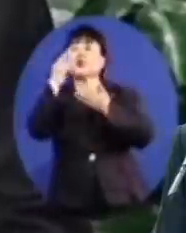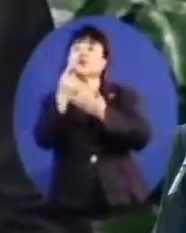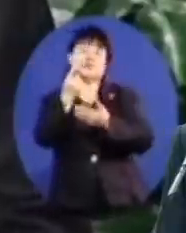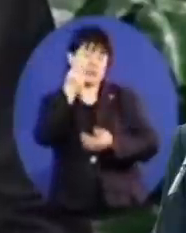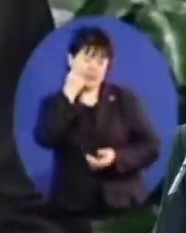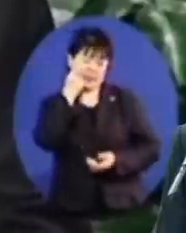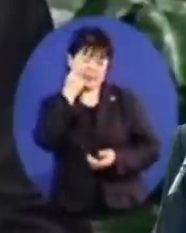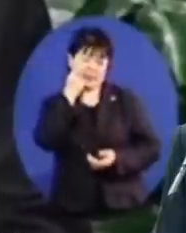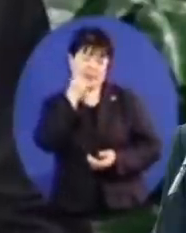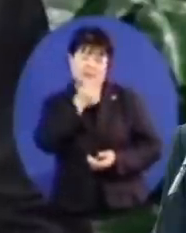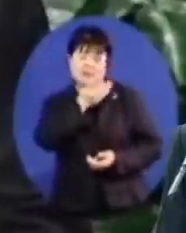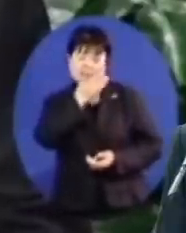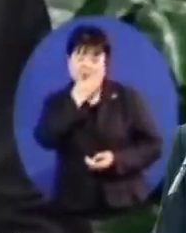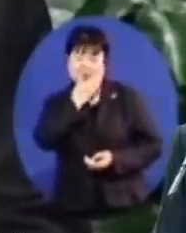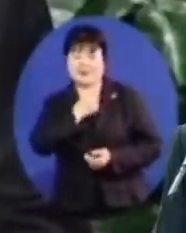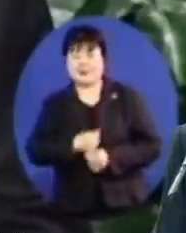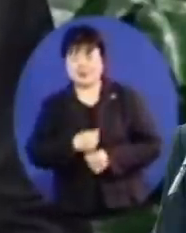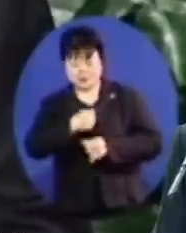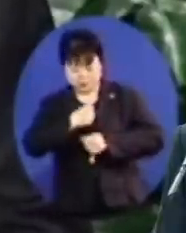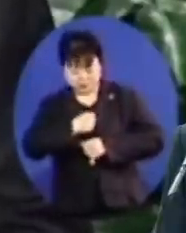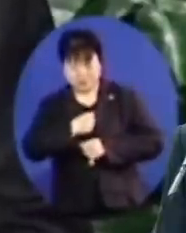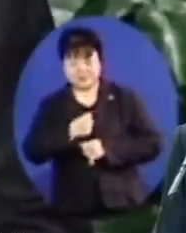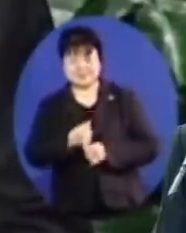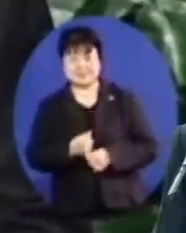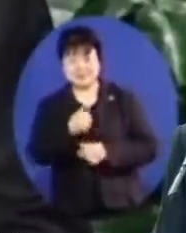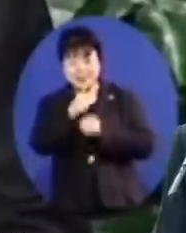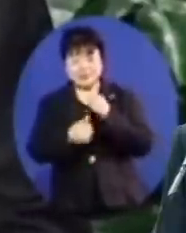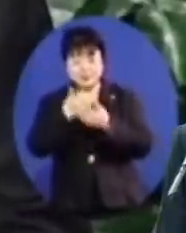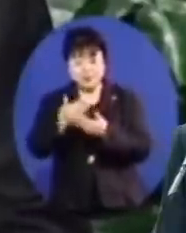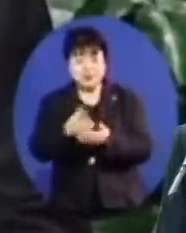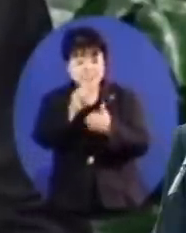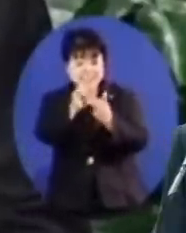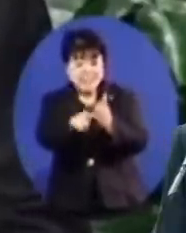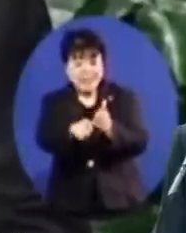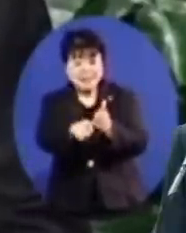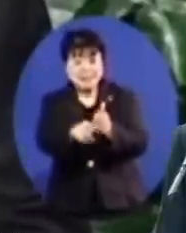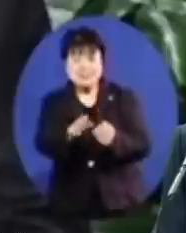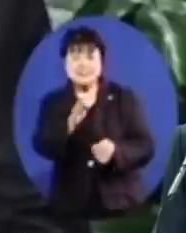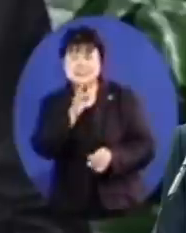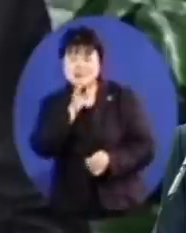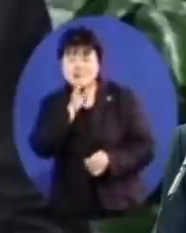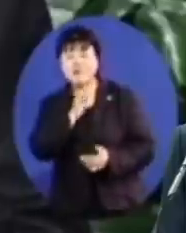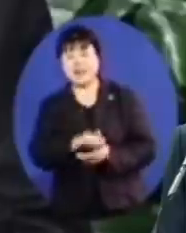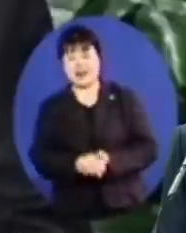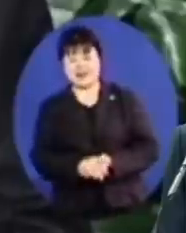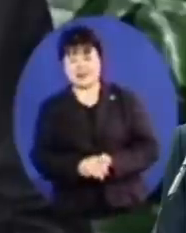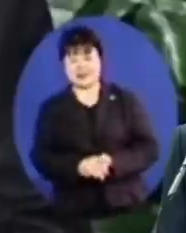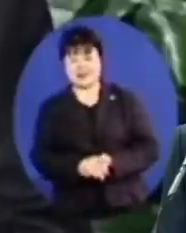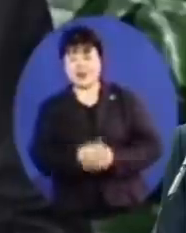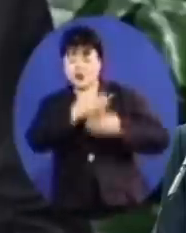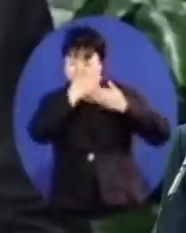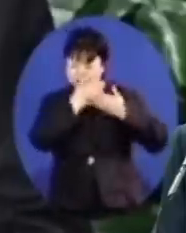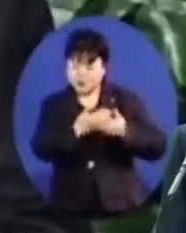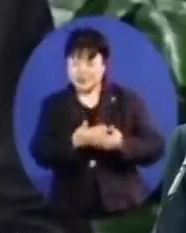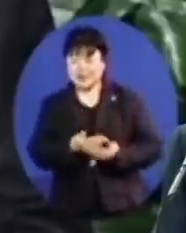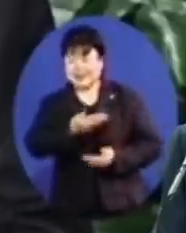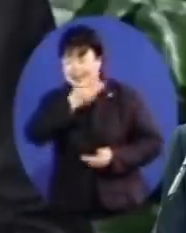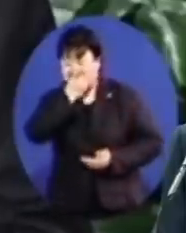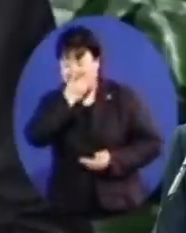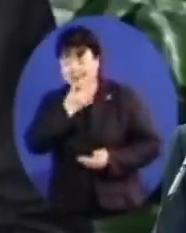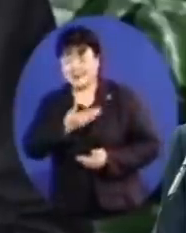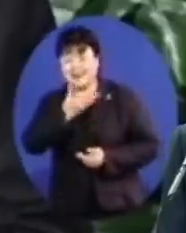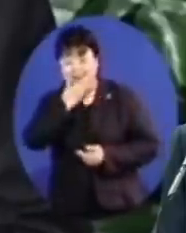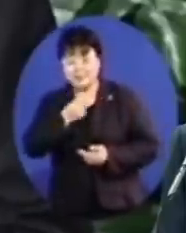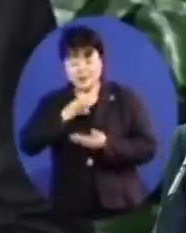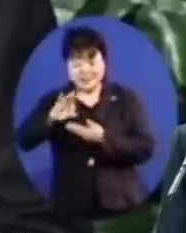그러므로 우리가 하나님이 주신 이 시간을 정말로 아껴서